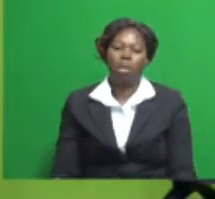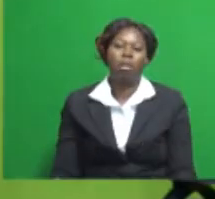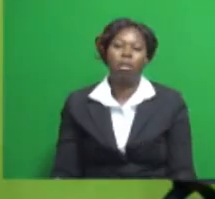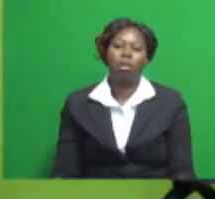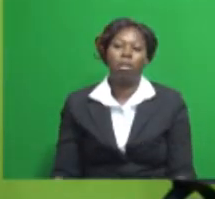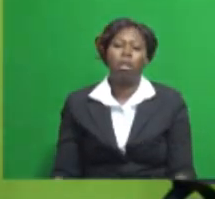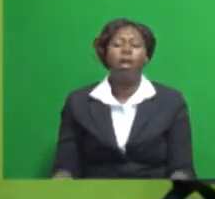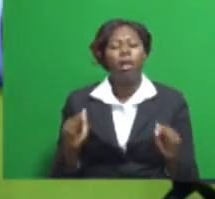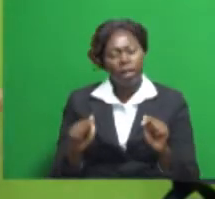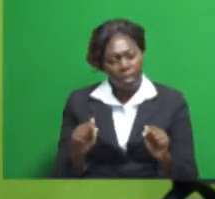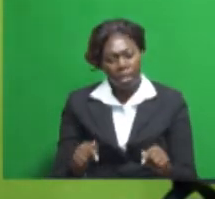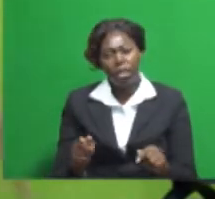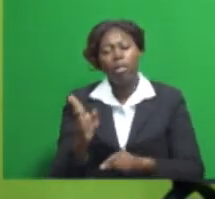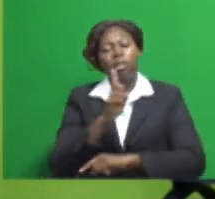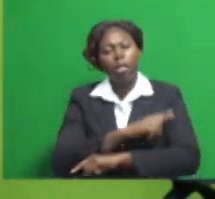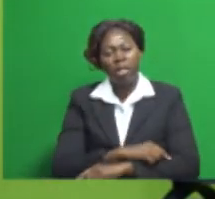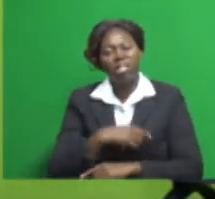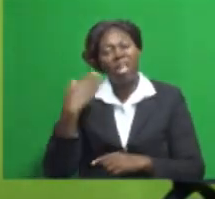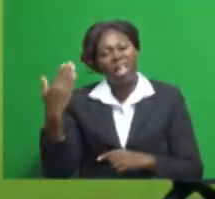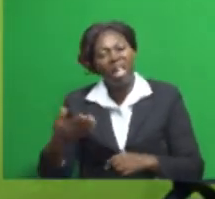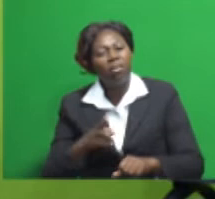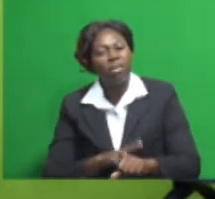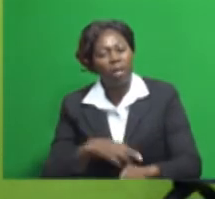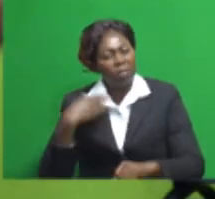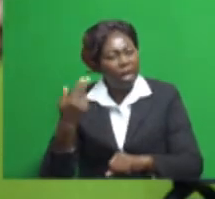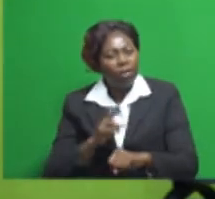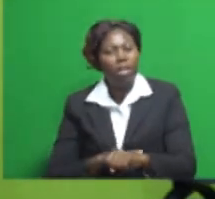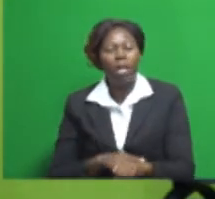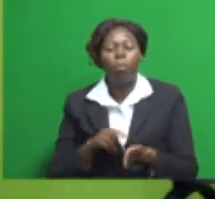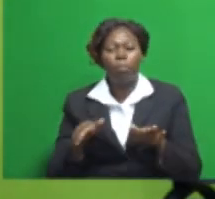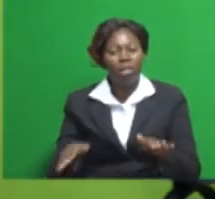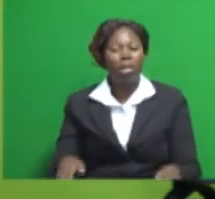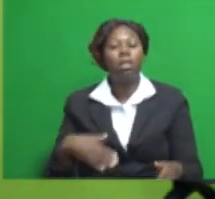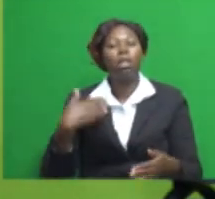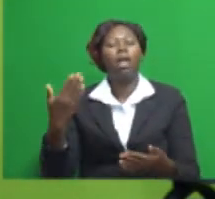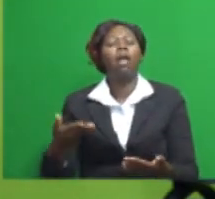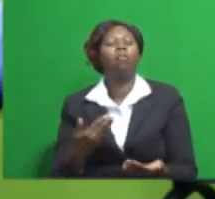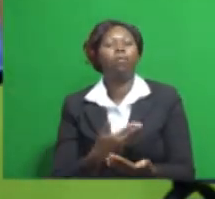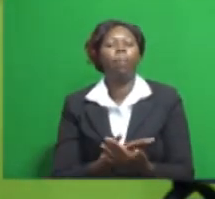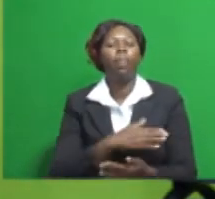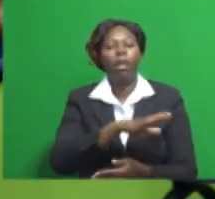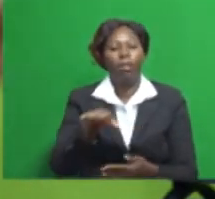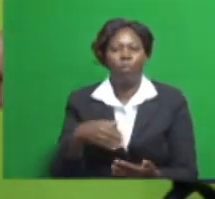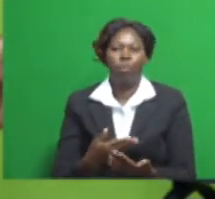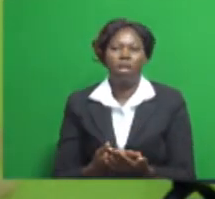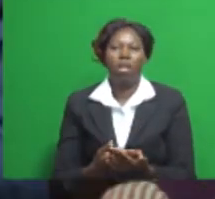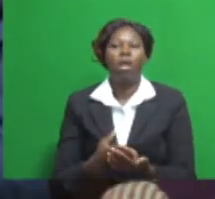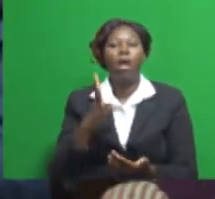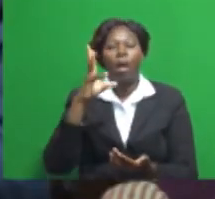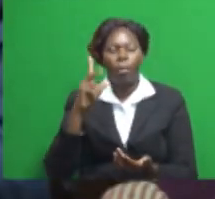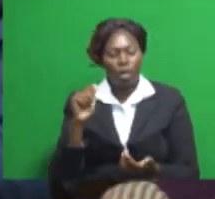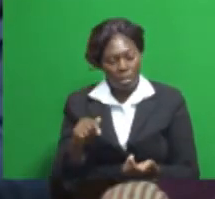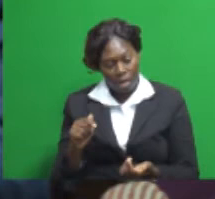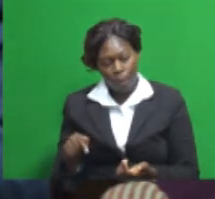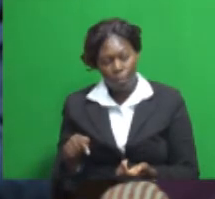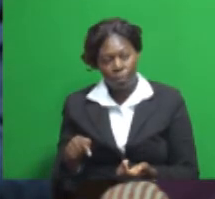Mangwana mangwana futi tiri kudzokera tichingonofushira zvekuti rufu rukuita kunge rwakunda kunge rusina kana chikuriri chero